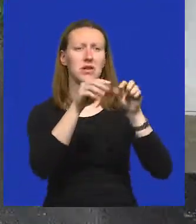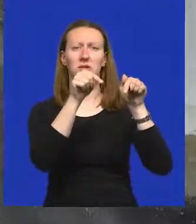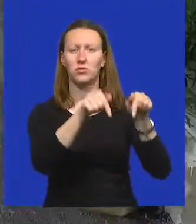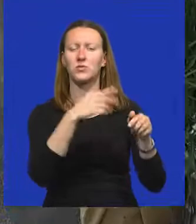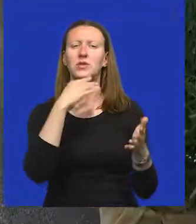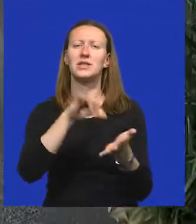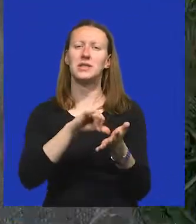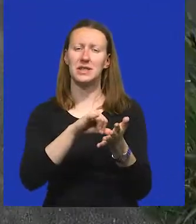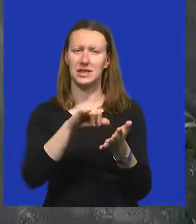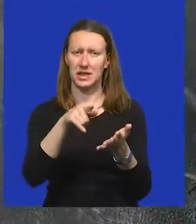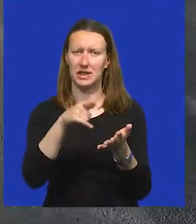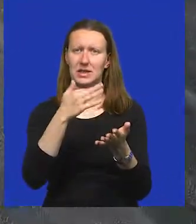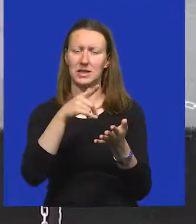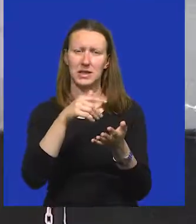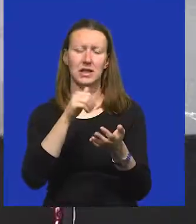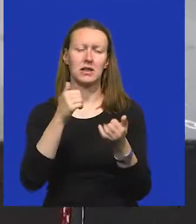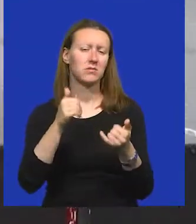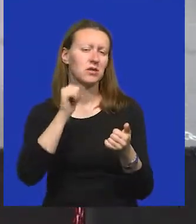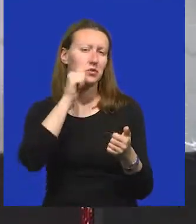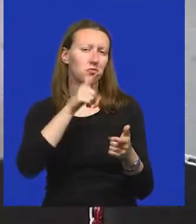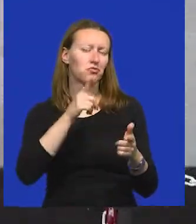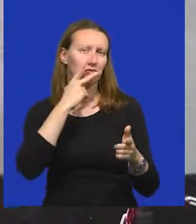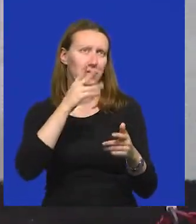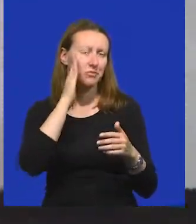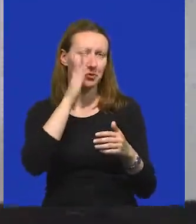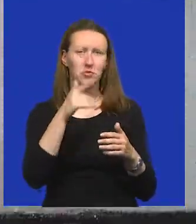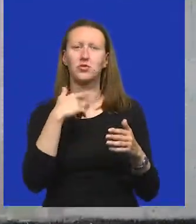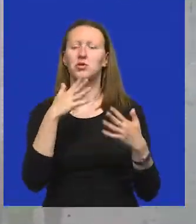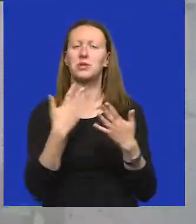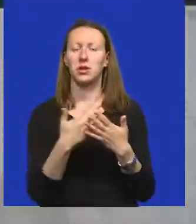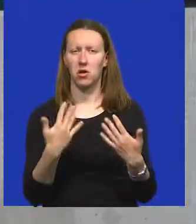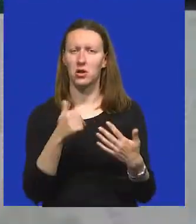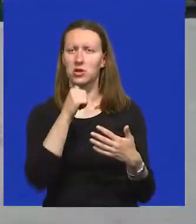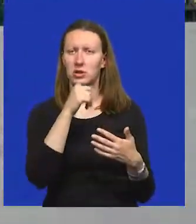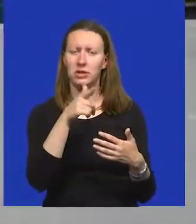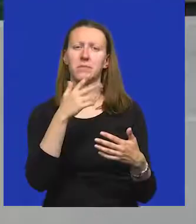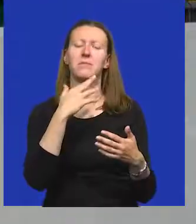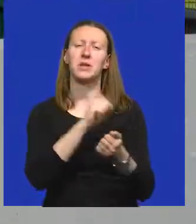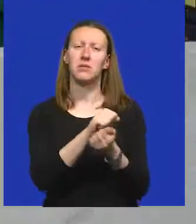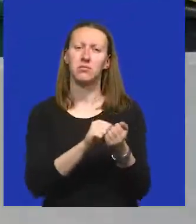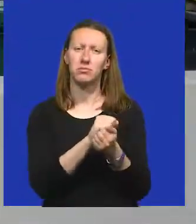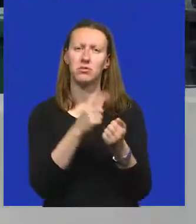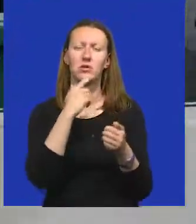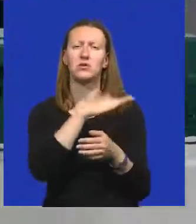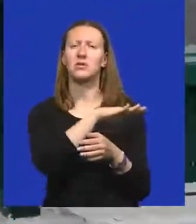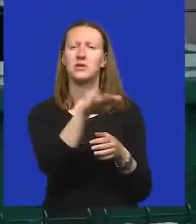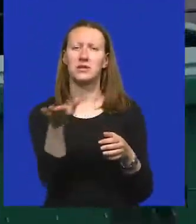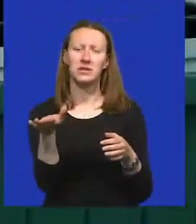che anche i centri di riciclaggio un domani faciliteranno nella nostra regione è anche il riciclaggio